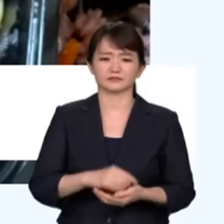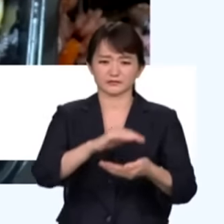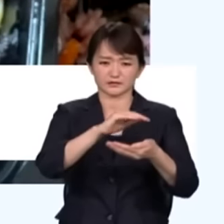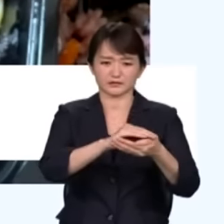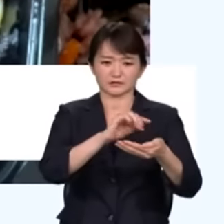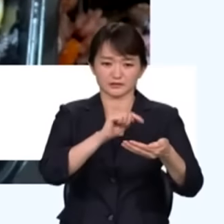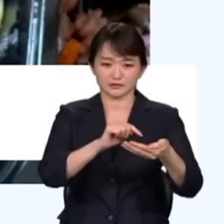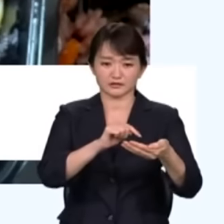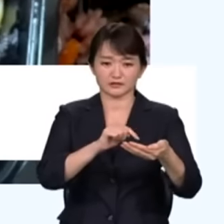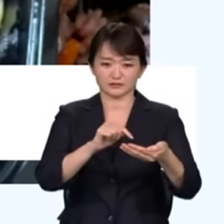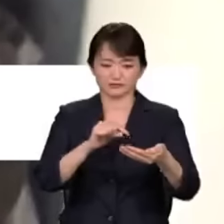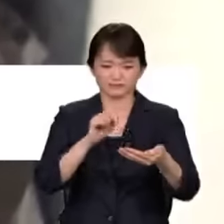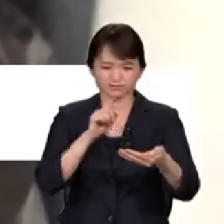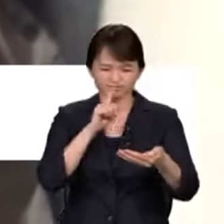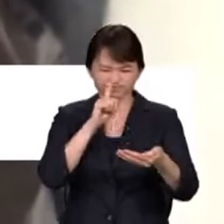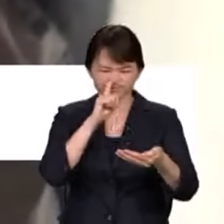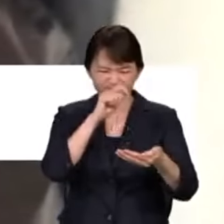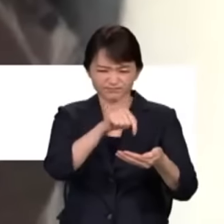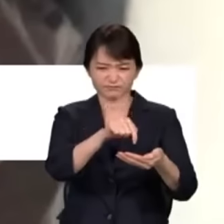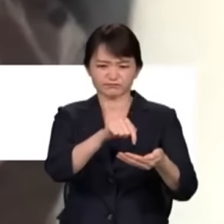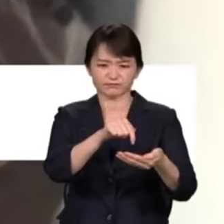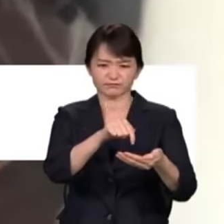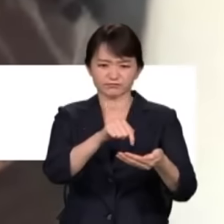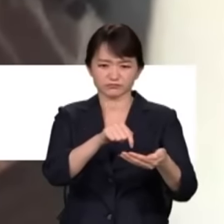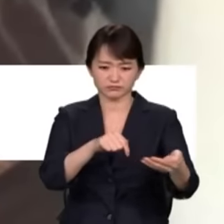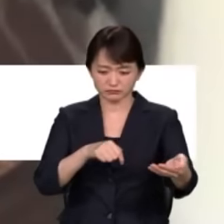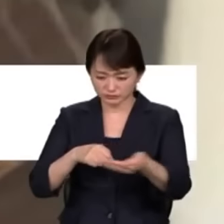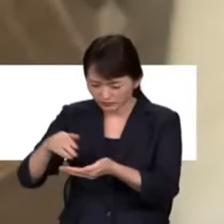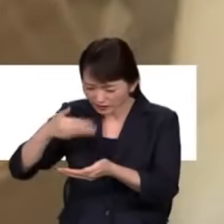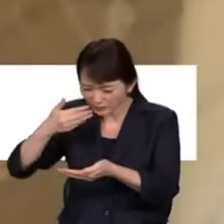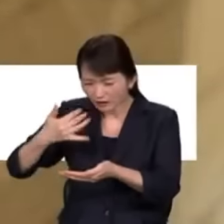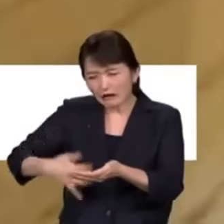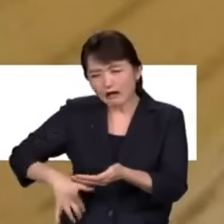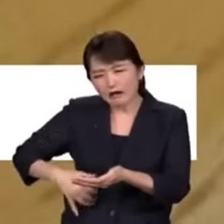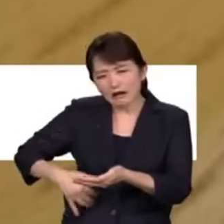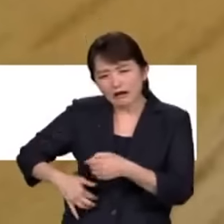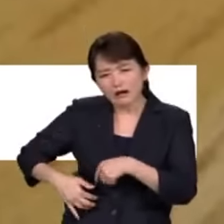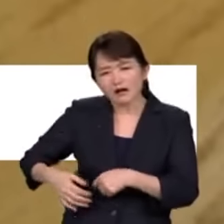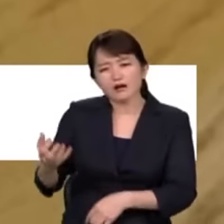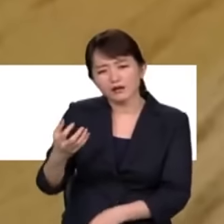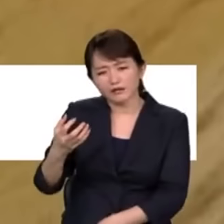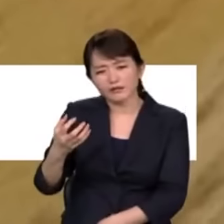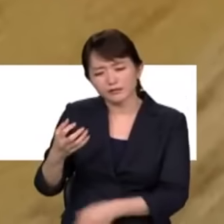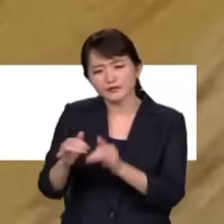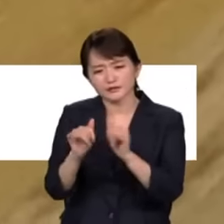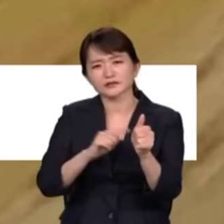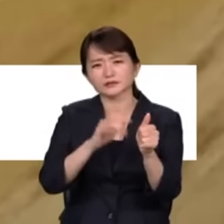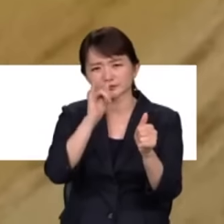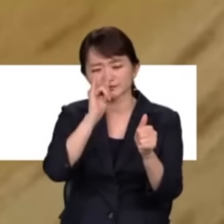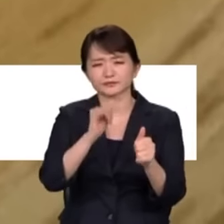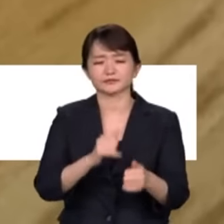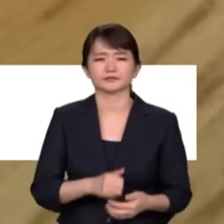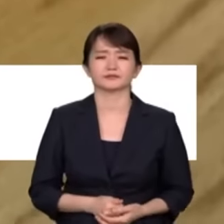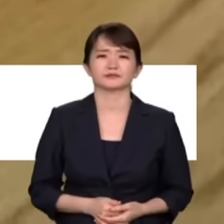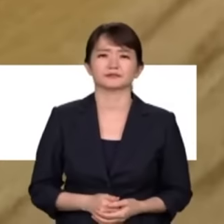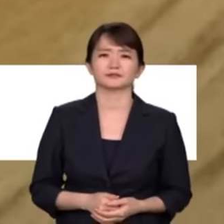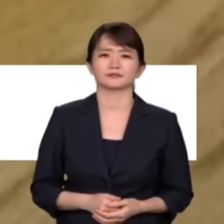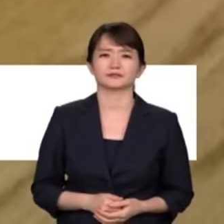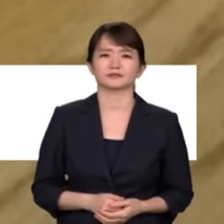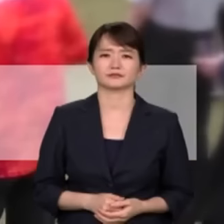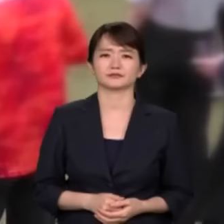항상 변질이 되는 거예요. 그래서 실제로 식중독에 걸려서 아파했던 요원들도 발생을